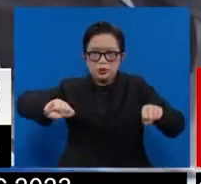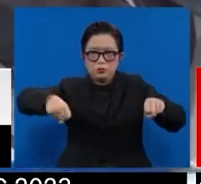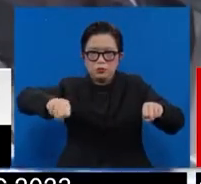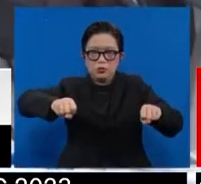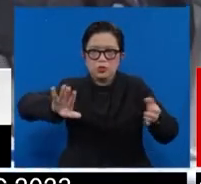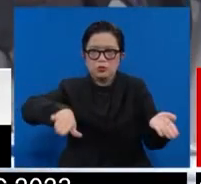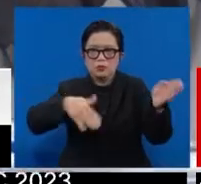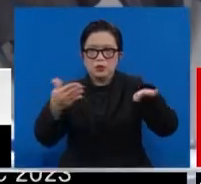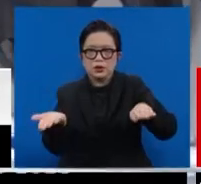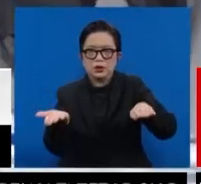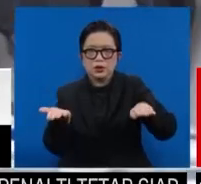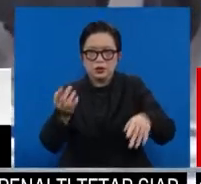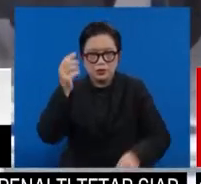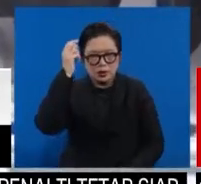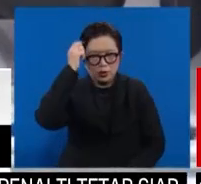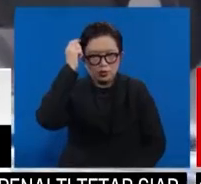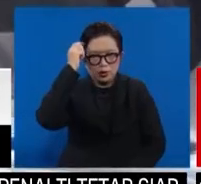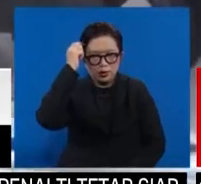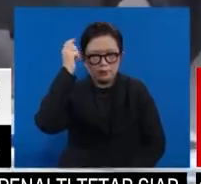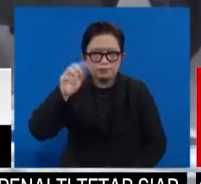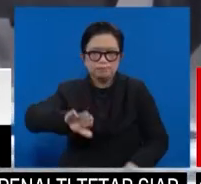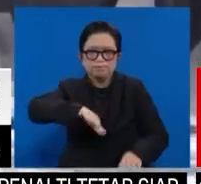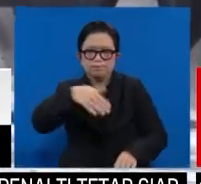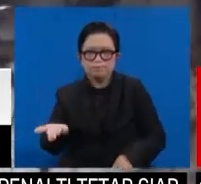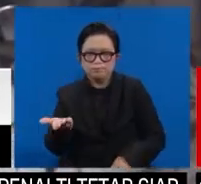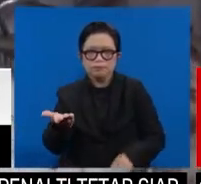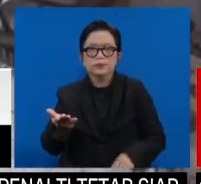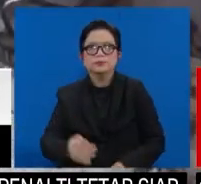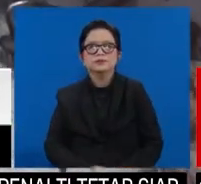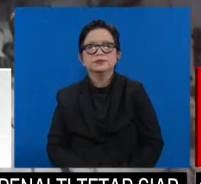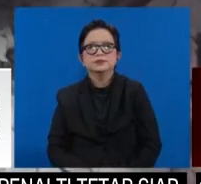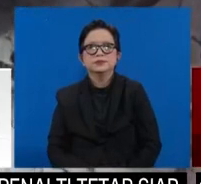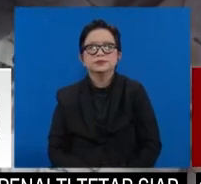pada bagian kepala. Tim Liputan CNN Indonesia.